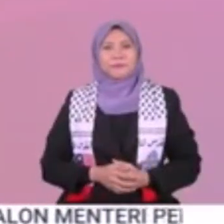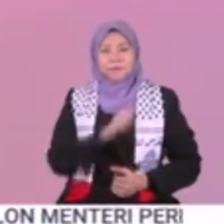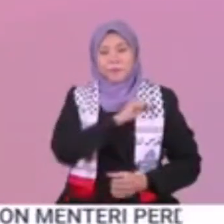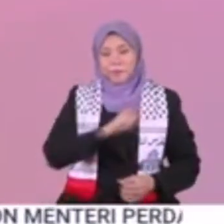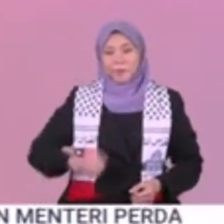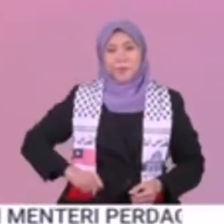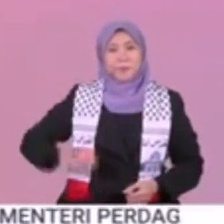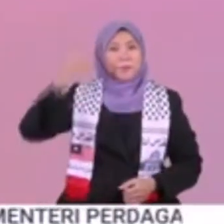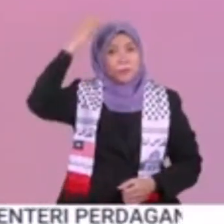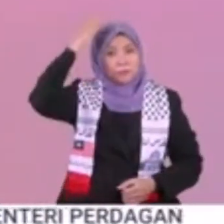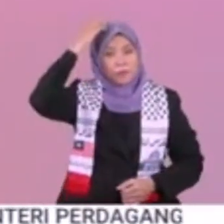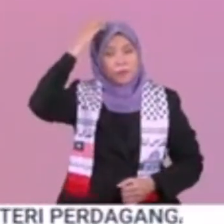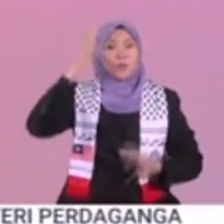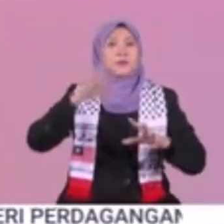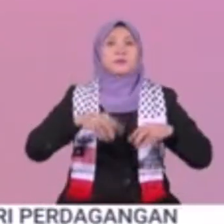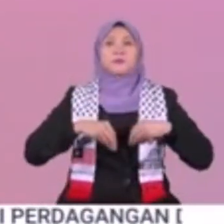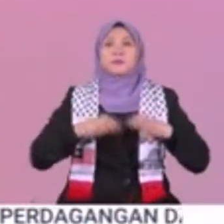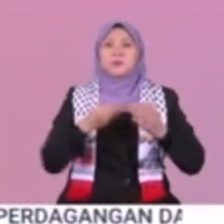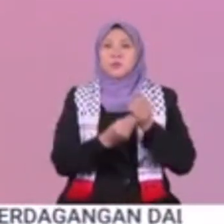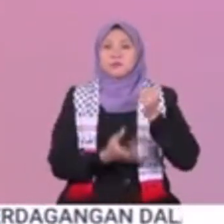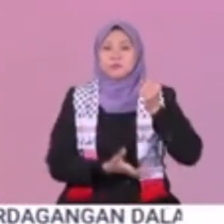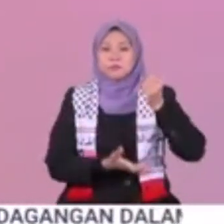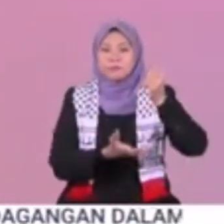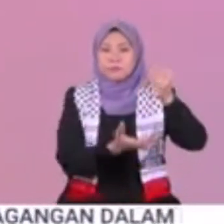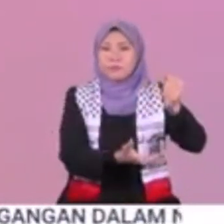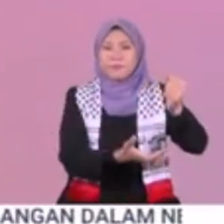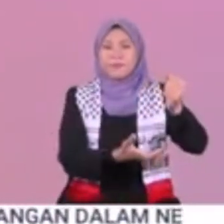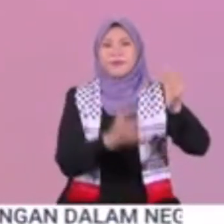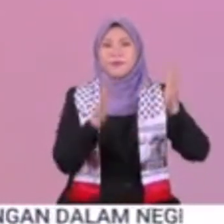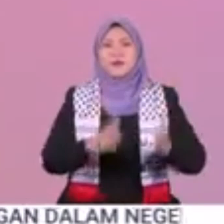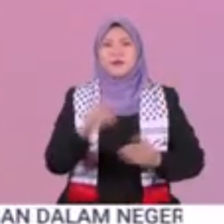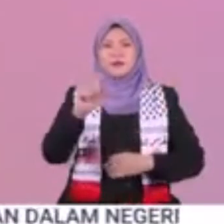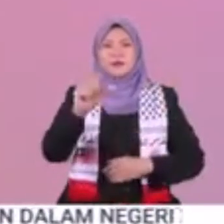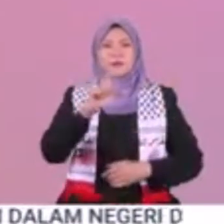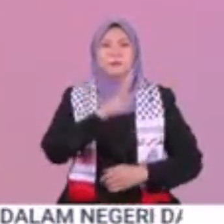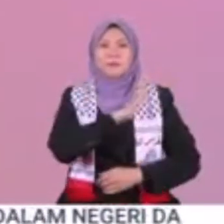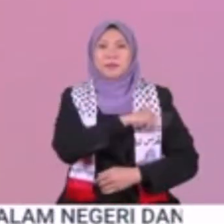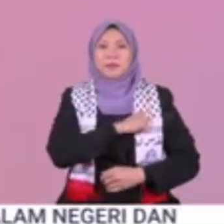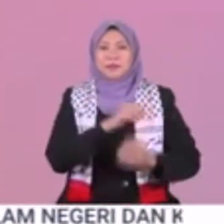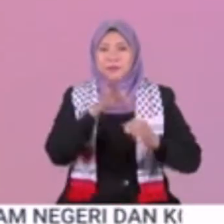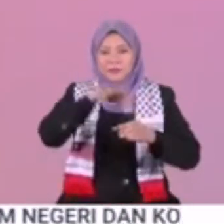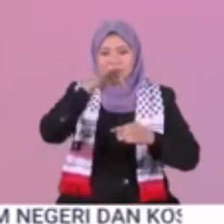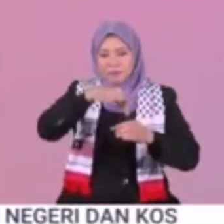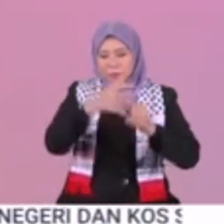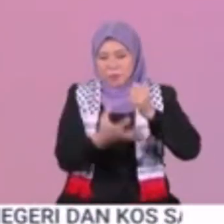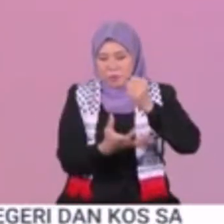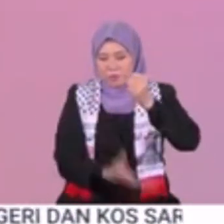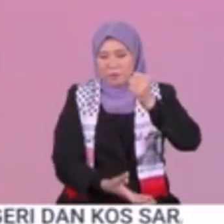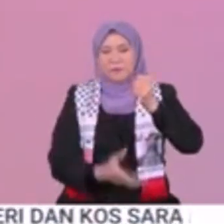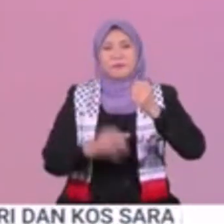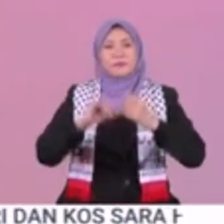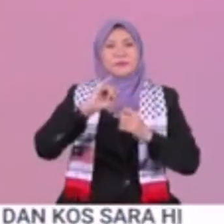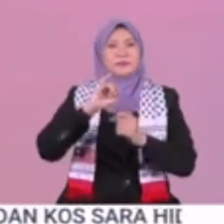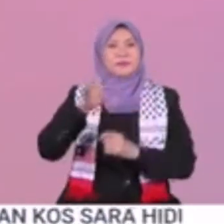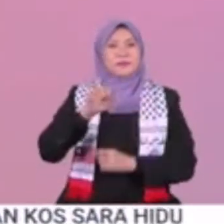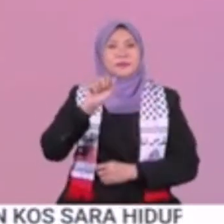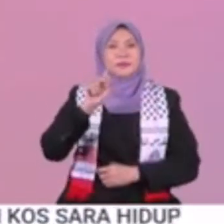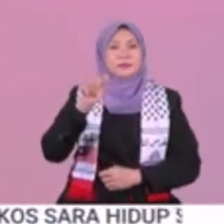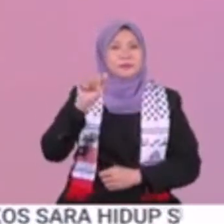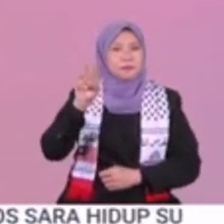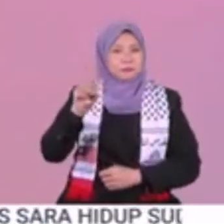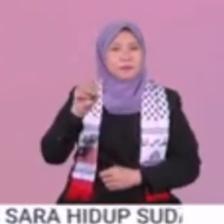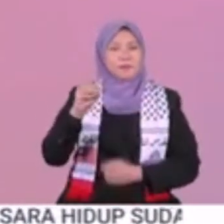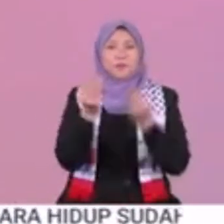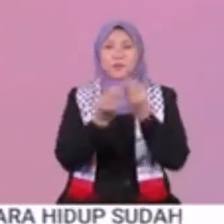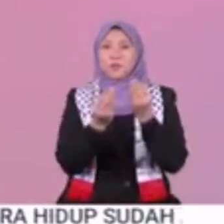Sultan Selangor turut berkenan menyampaikan dana bantuan kemanusiaan umat Islam Palestin kepada Tabung Muasadah Palestin Jabatan Kemajuan Islam Malaysia